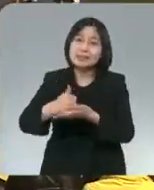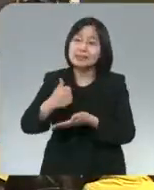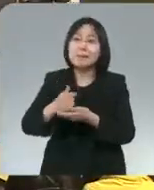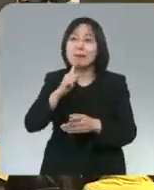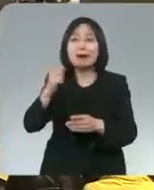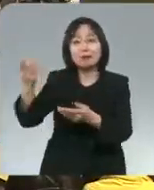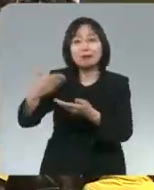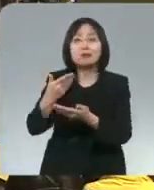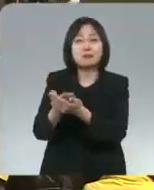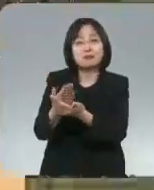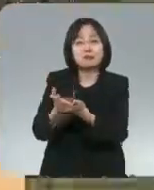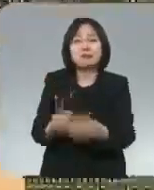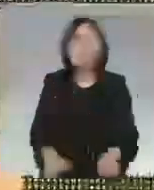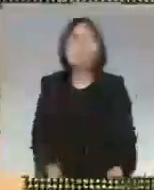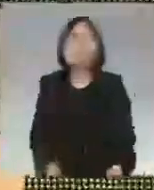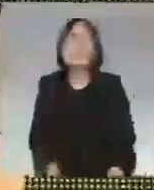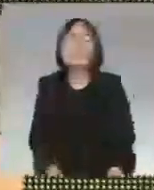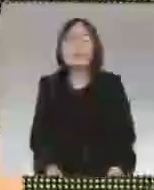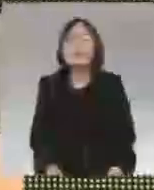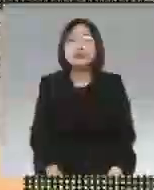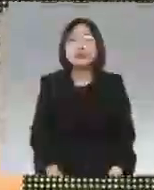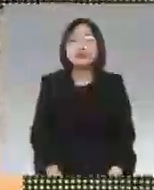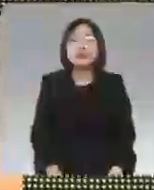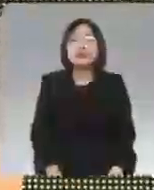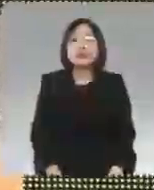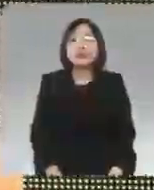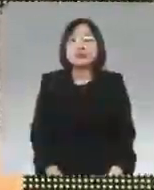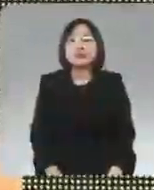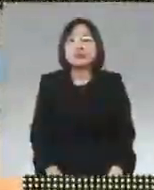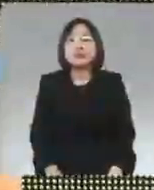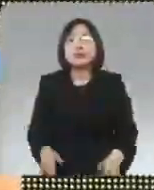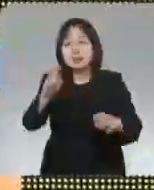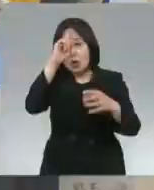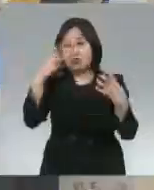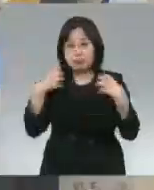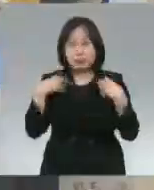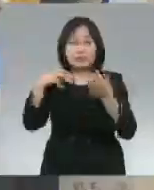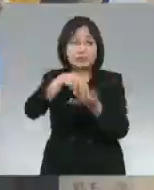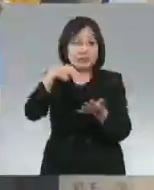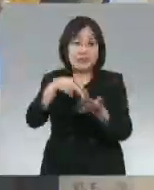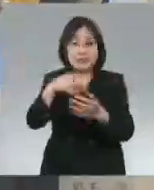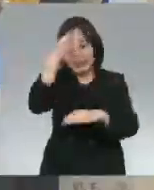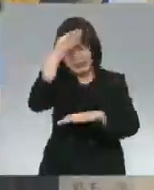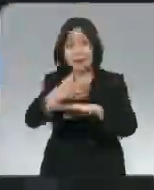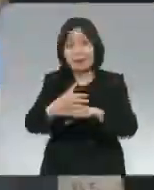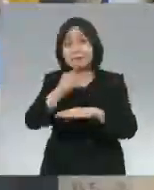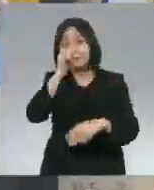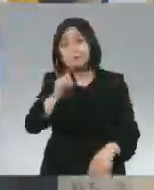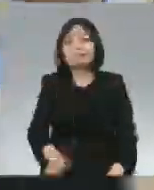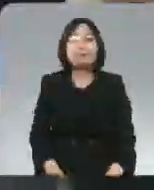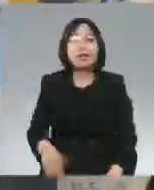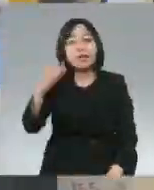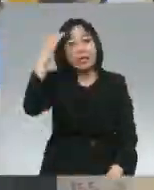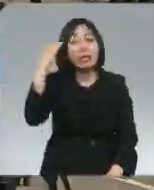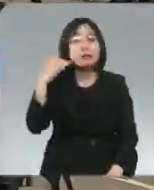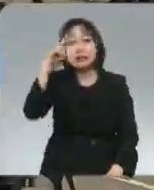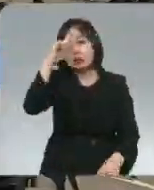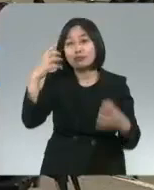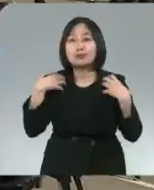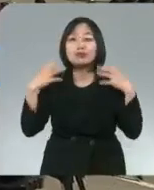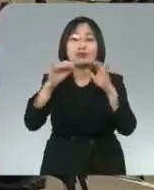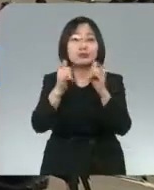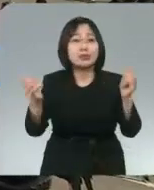trung học phổ thông Tân An thành phố An Giang từng có mặt trên chiếc tàu định mệnh năm nào giờ đây đã trở thành một nhân viên cấp cứu